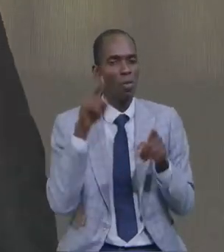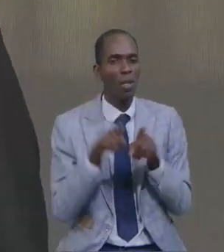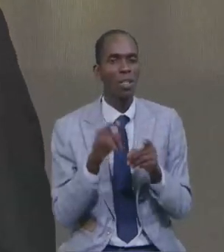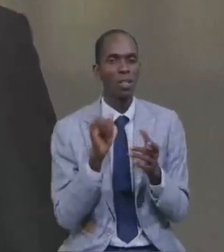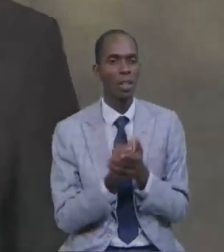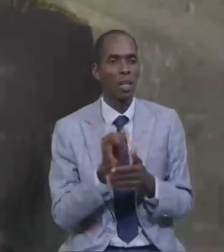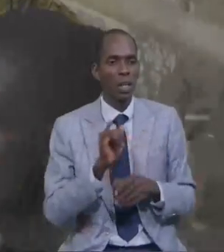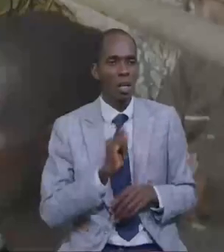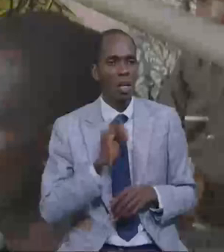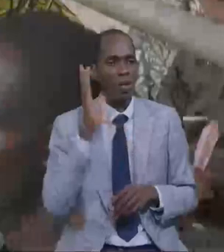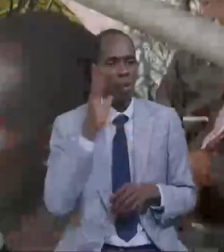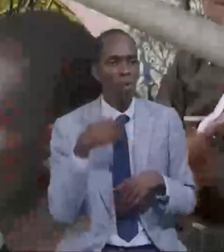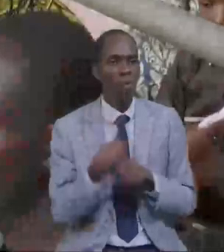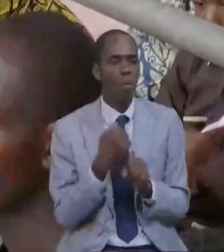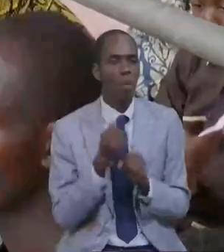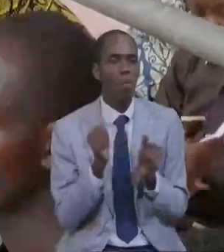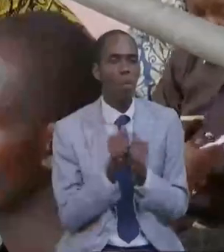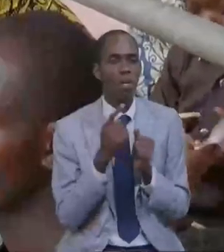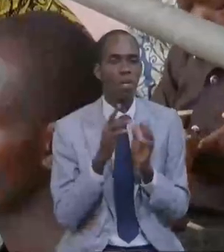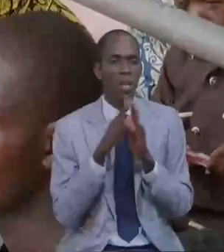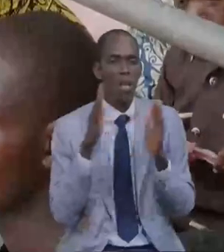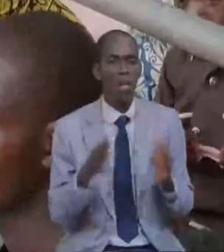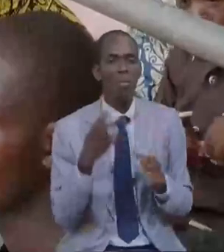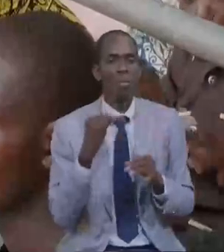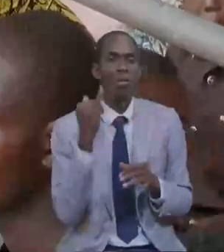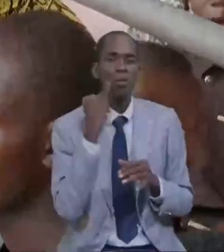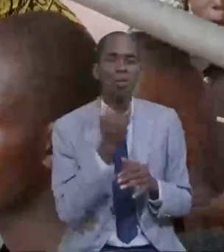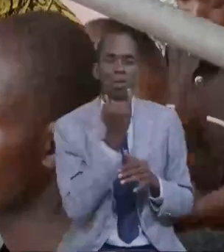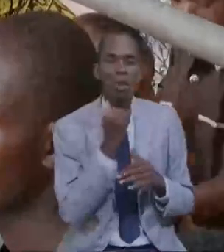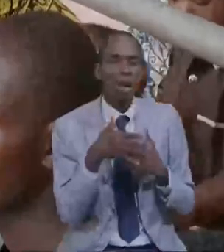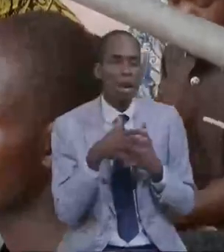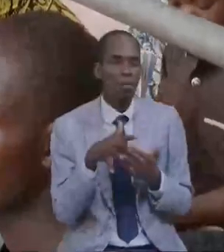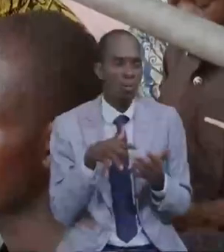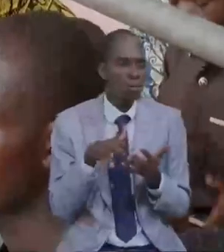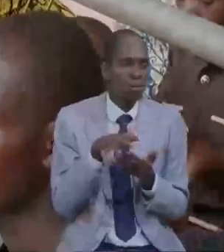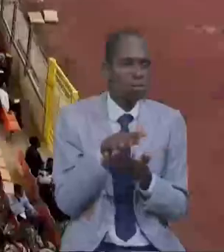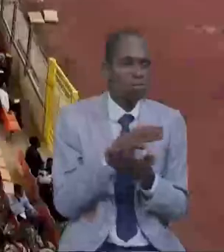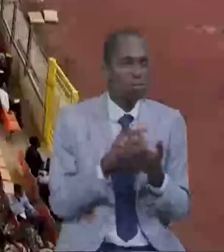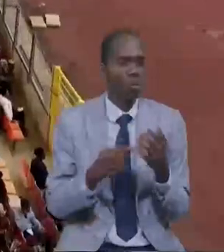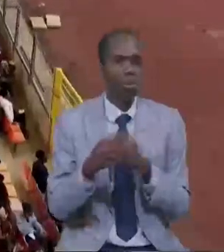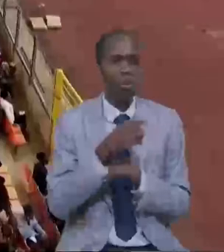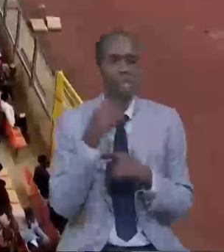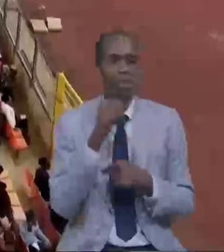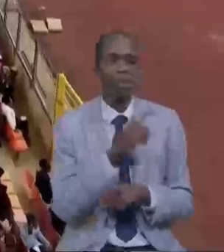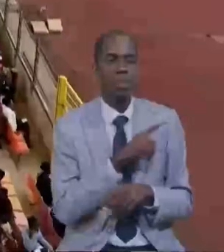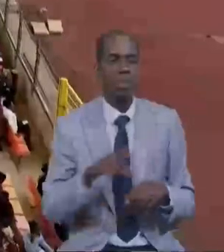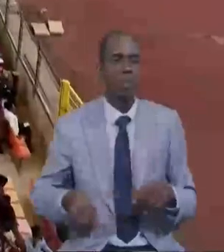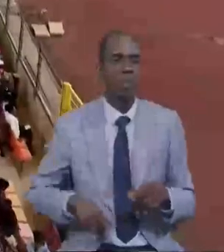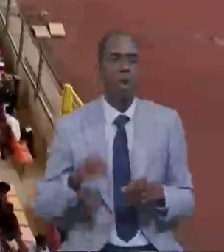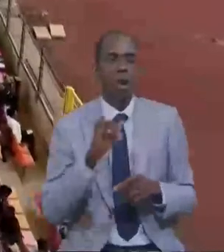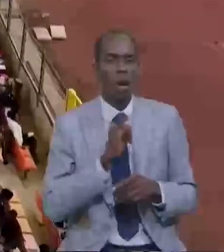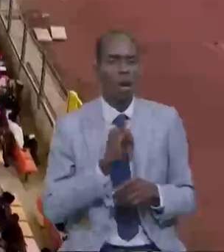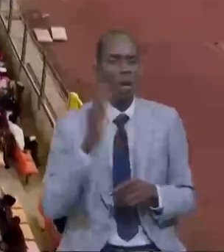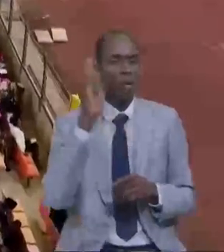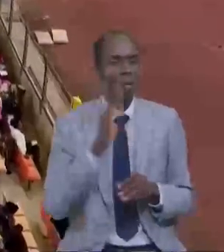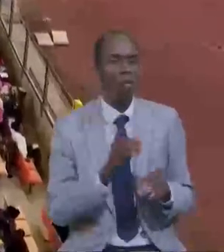Dit l'Éternel, je mettrai mes lois dans leur esprit. Ça, c'est la sanctification.